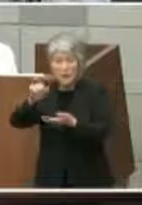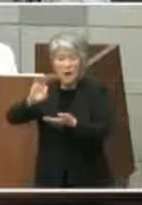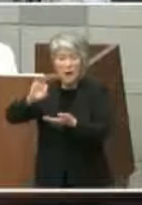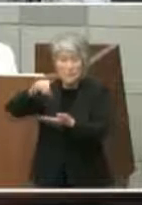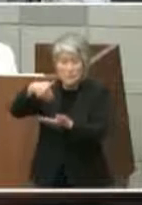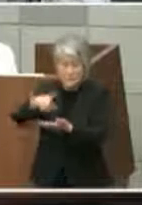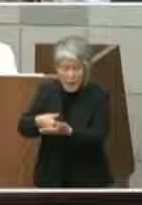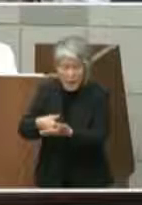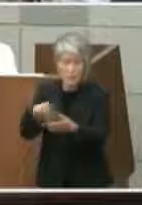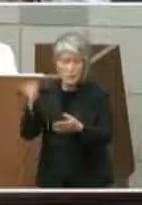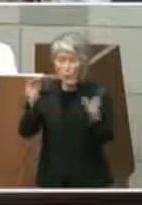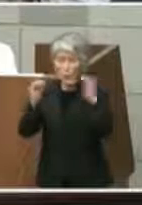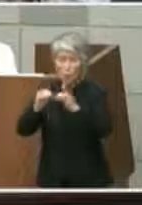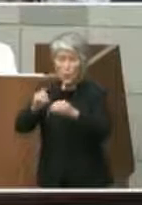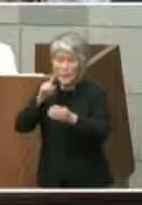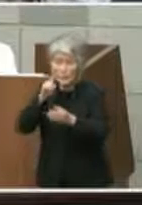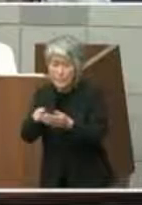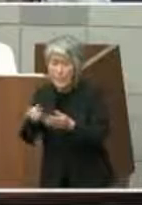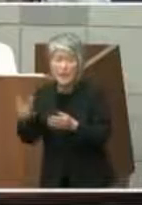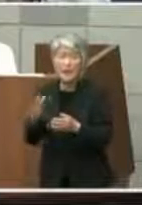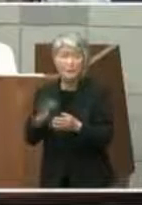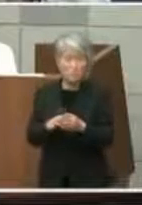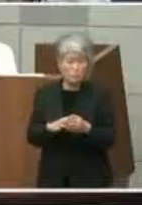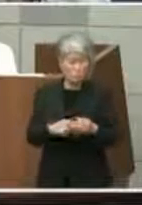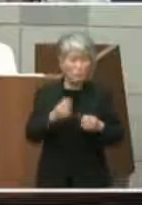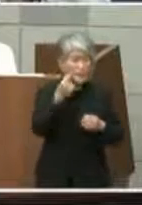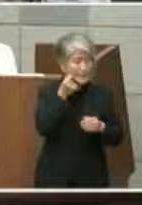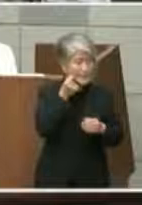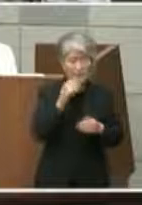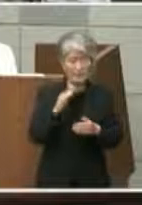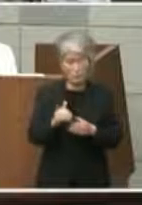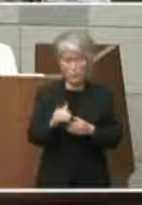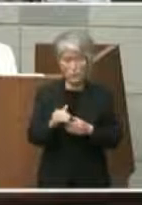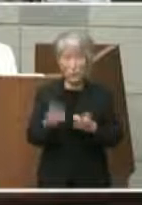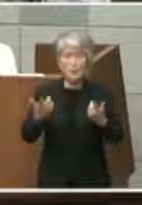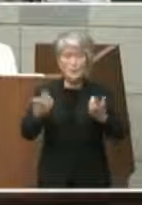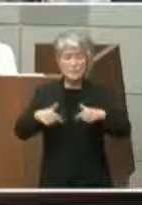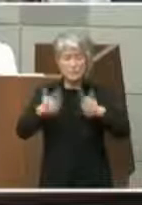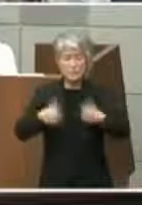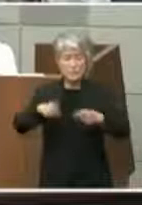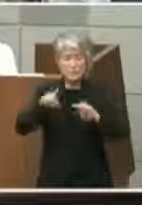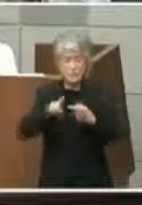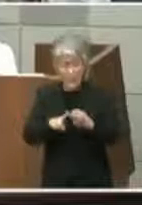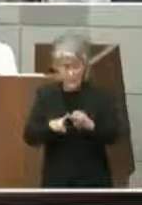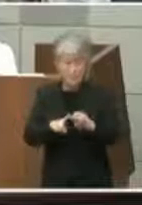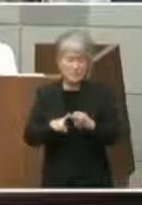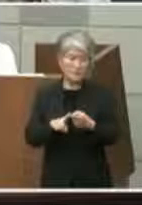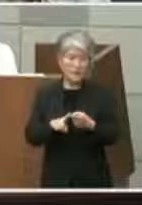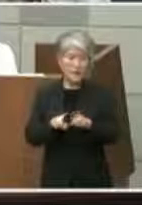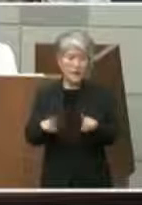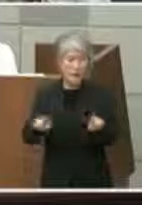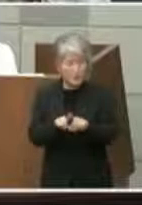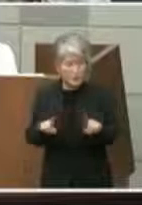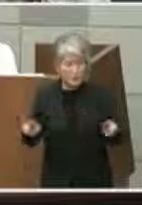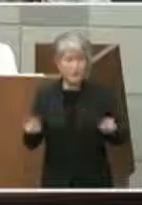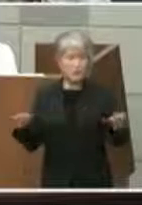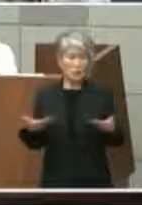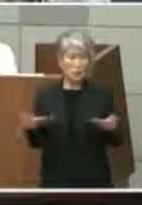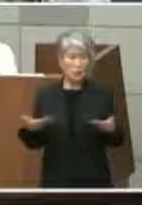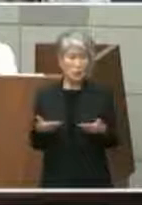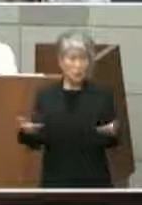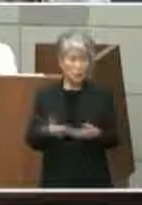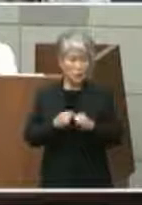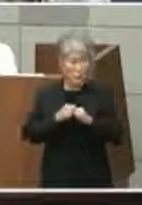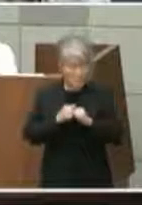かったらできないですよね。だからもう普通にやってる当たり前のことがなんでそれが違法やという